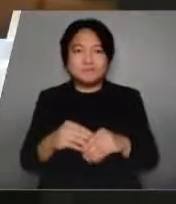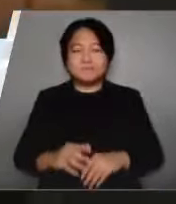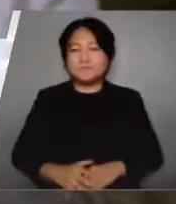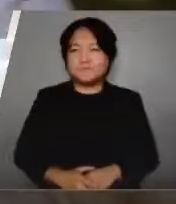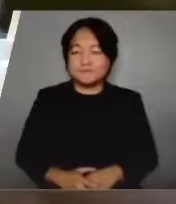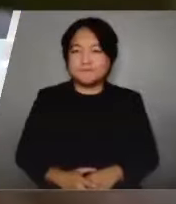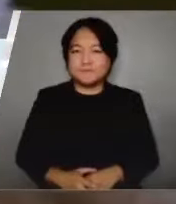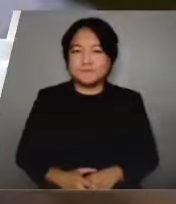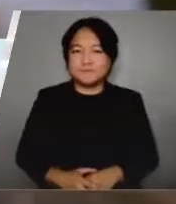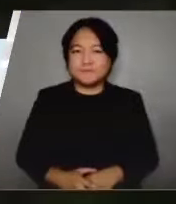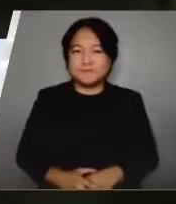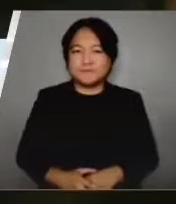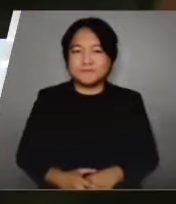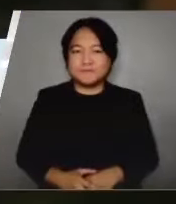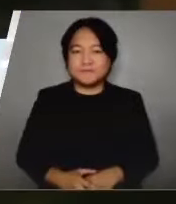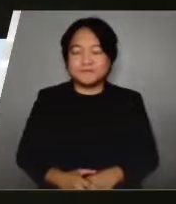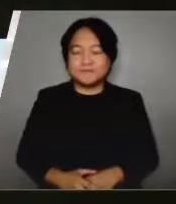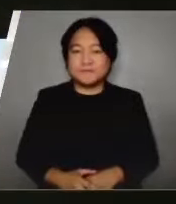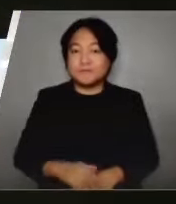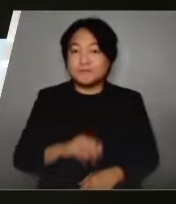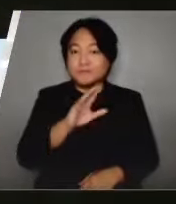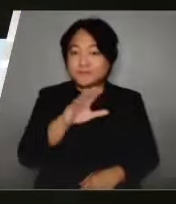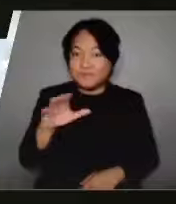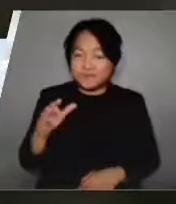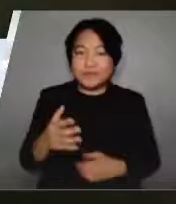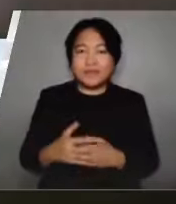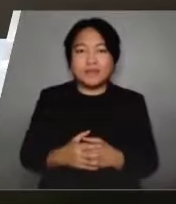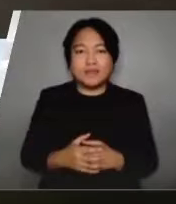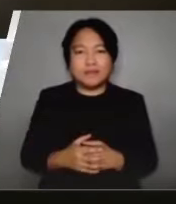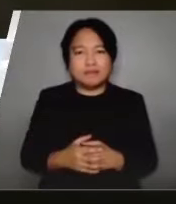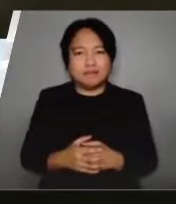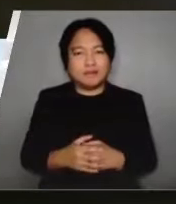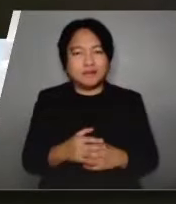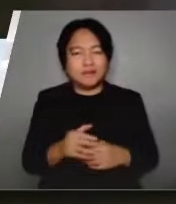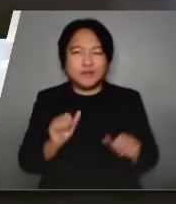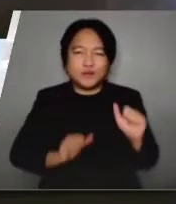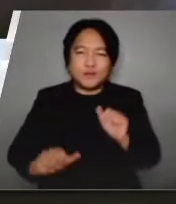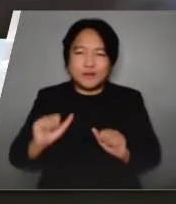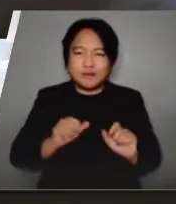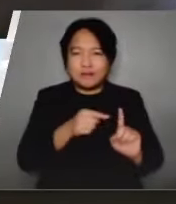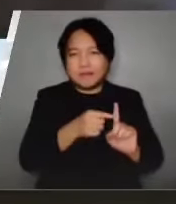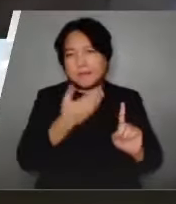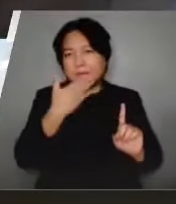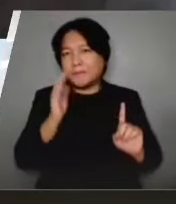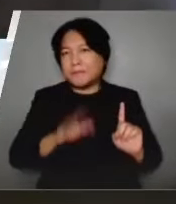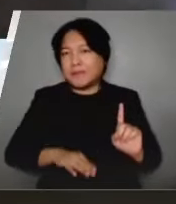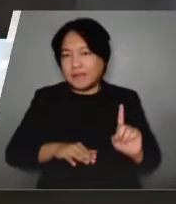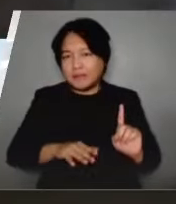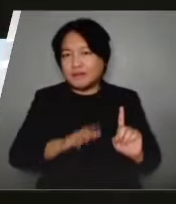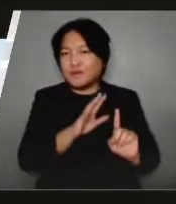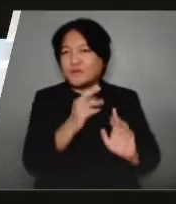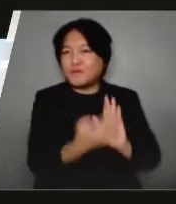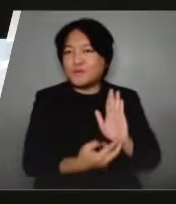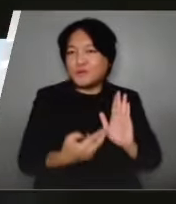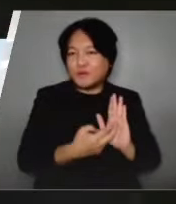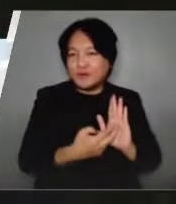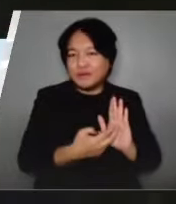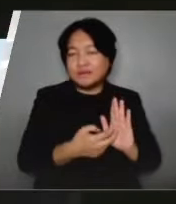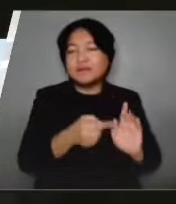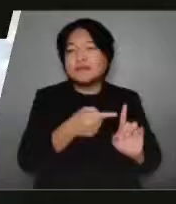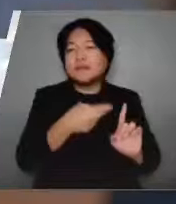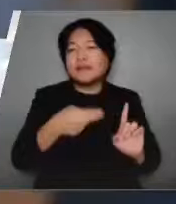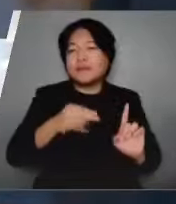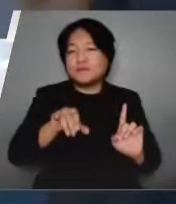Hindi pa rin nagtatapos ang kasamaan ni Calvin, played by John Lucas sa Black Rider. Puputulan ako ng daliri, yari